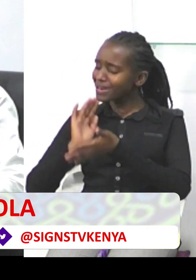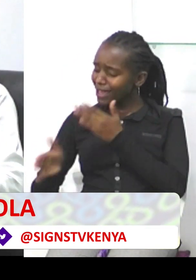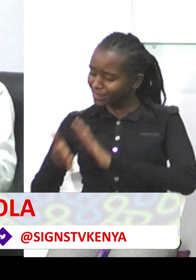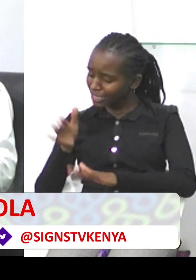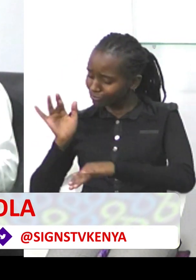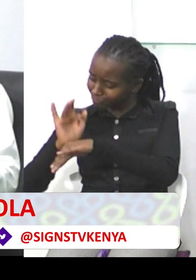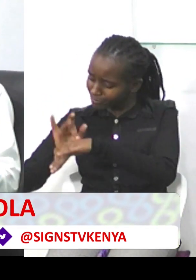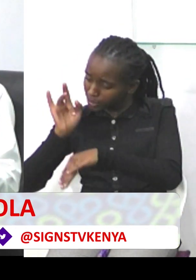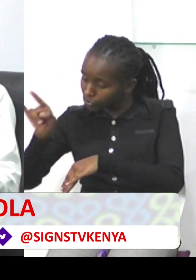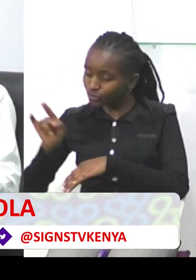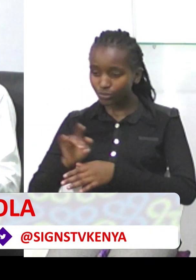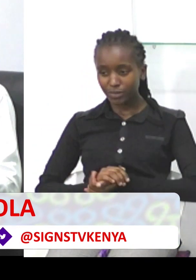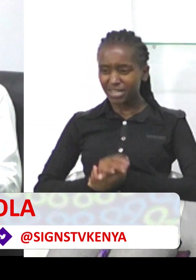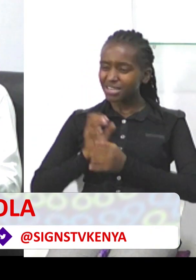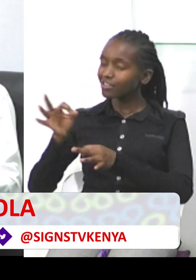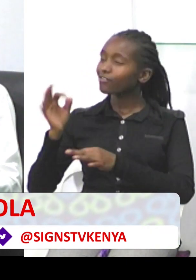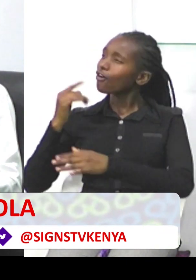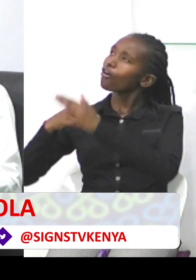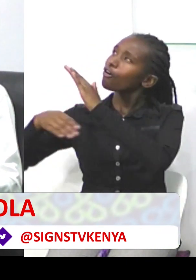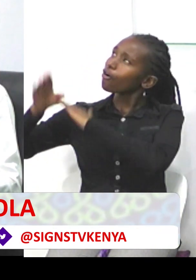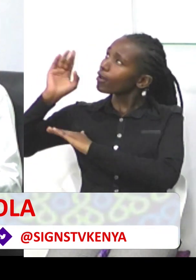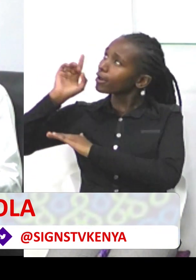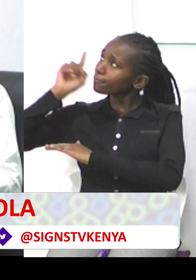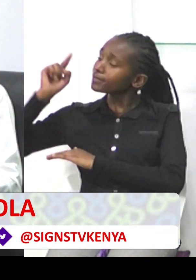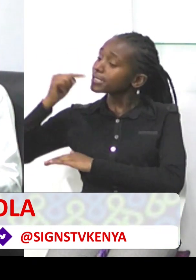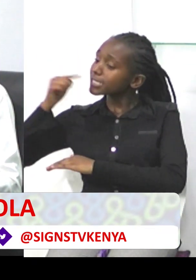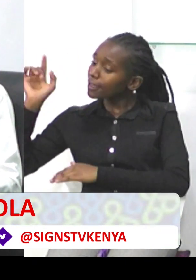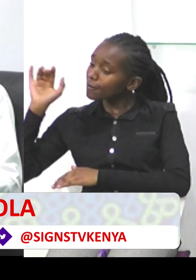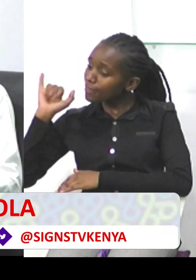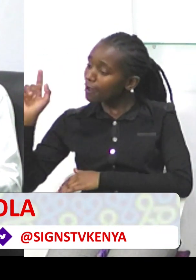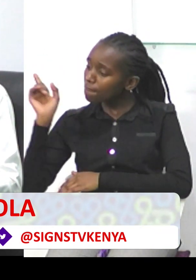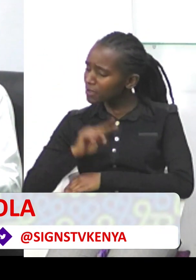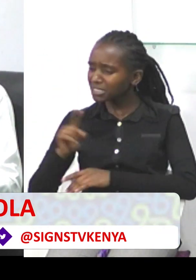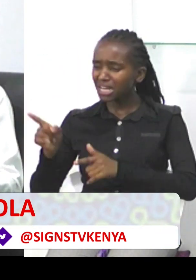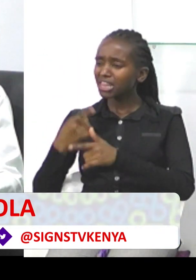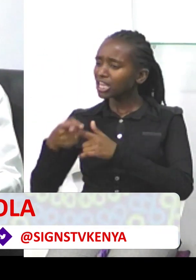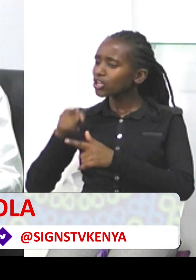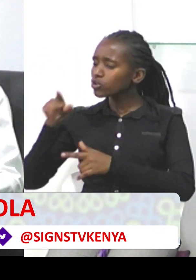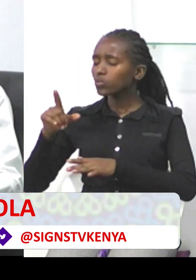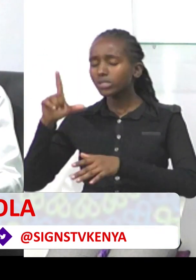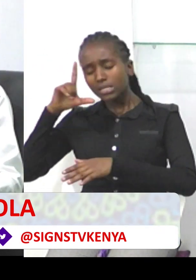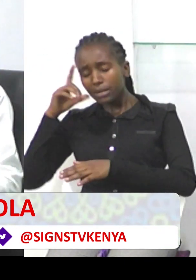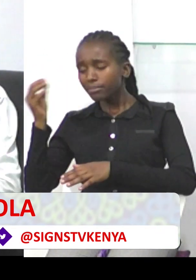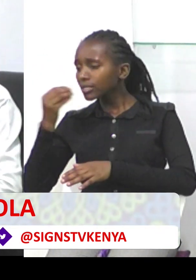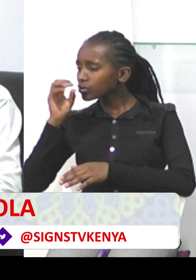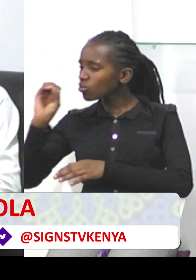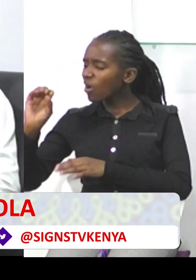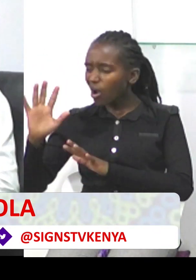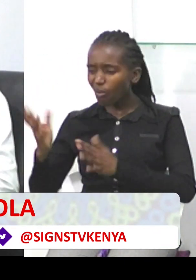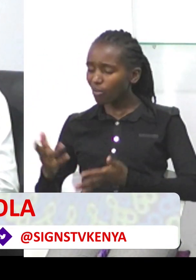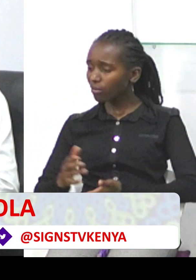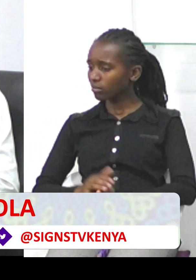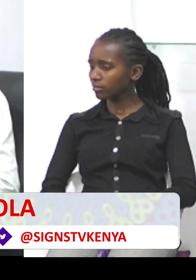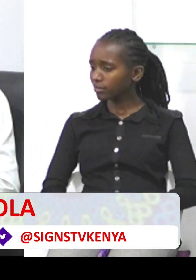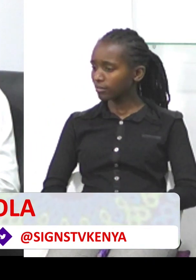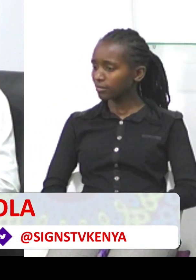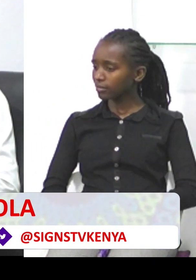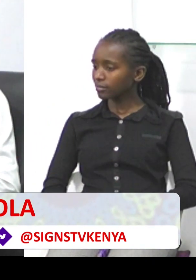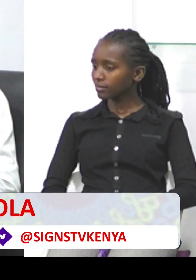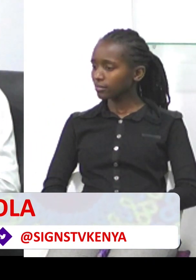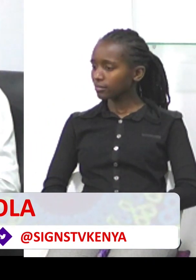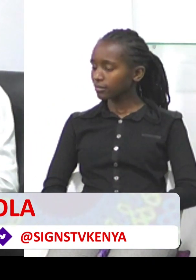mtumishi wangu. Sasa kama Mungu anasema hivyo, afata atataka kulala njema na kufanya kazi yake. How? How? Akose utumikie